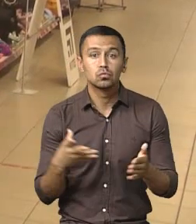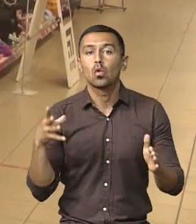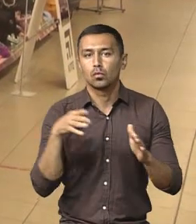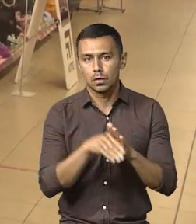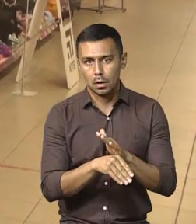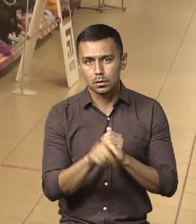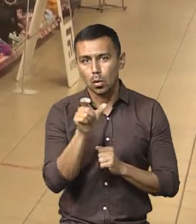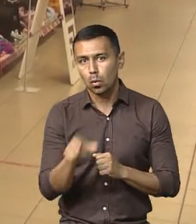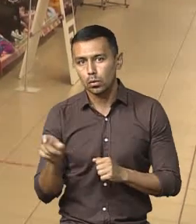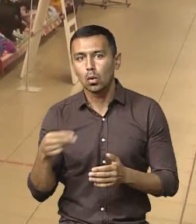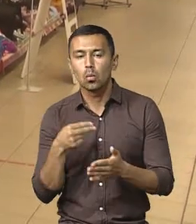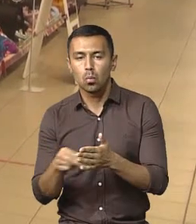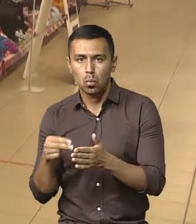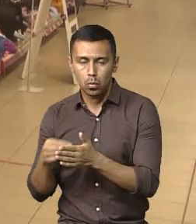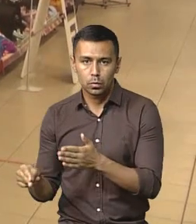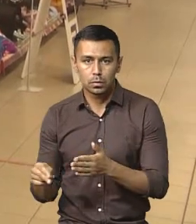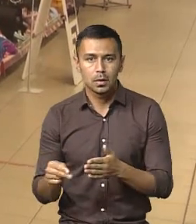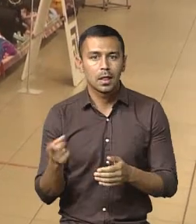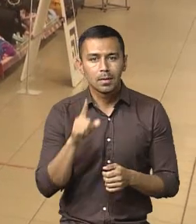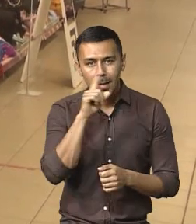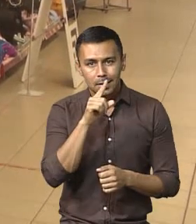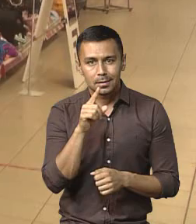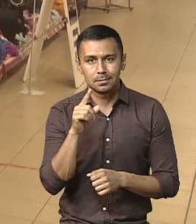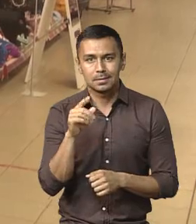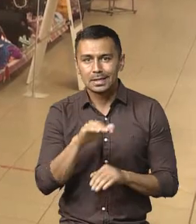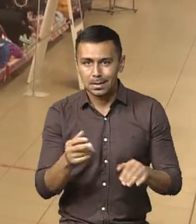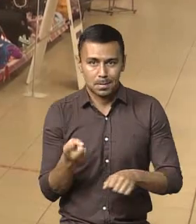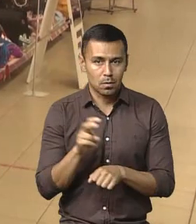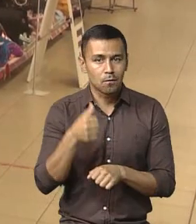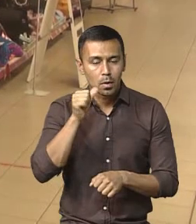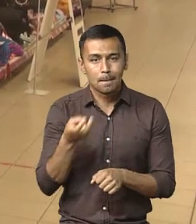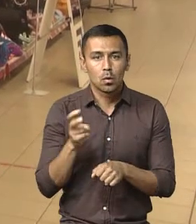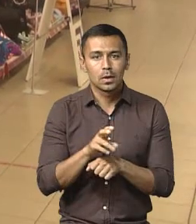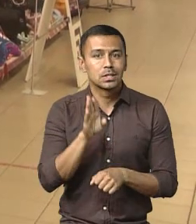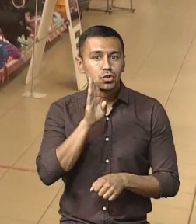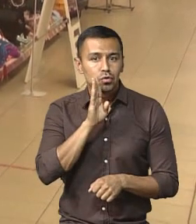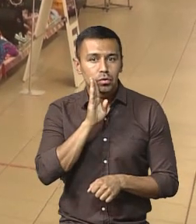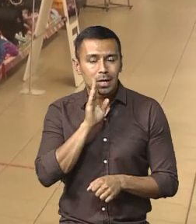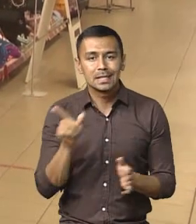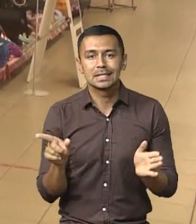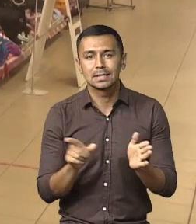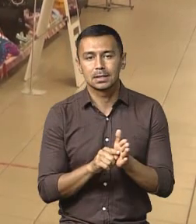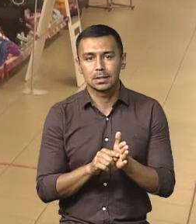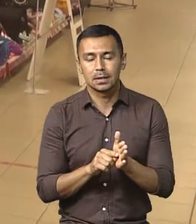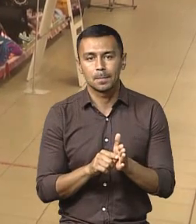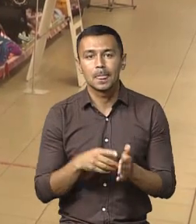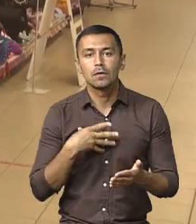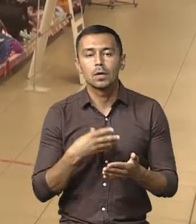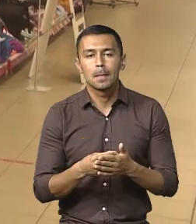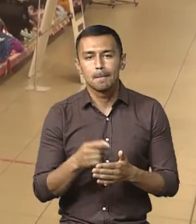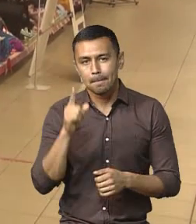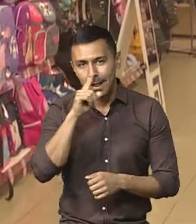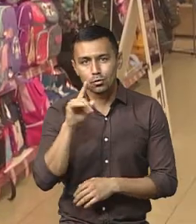Долучаються. Купують навіть маленькі дітки. Вчора приходила жіночка з своєю